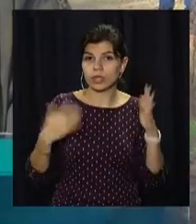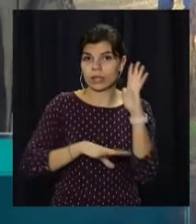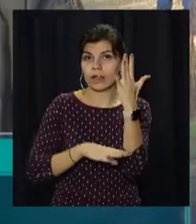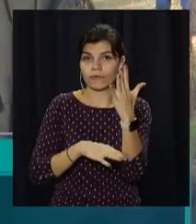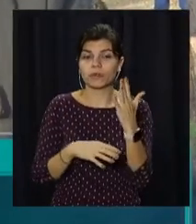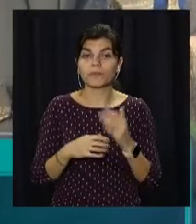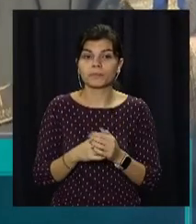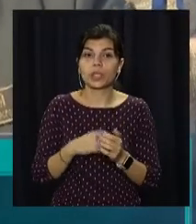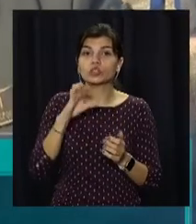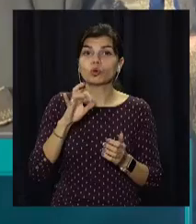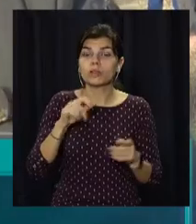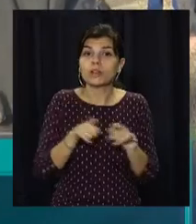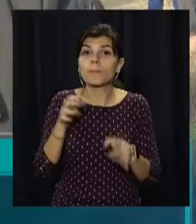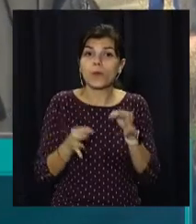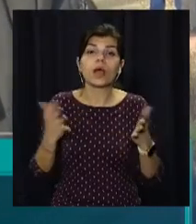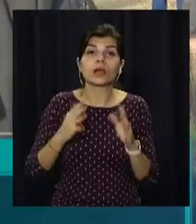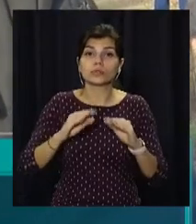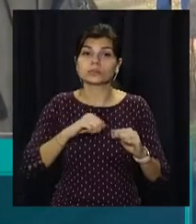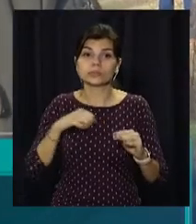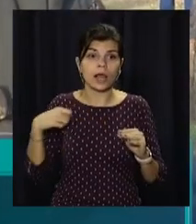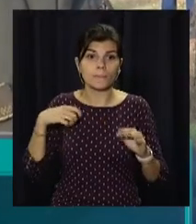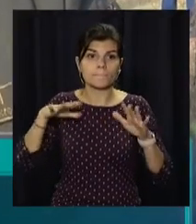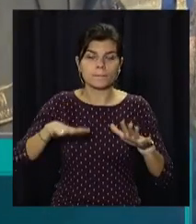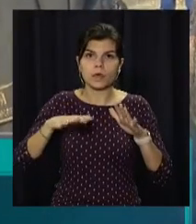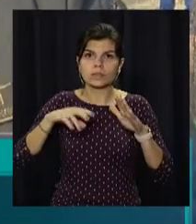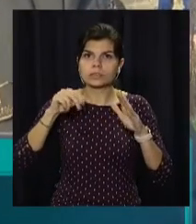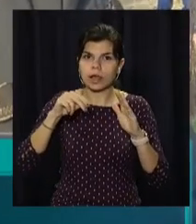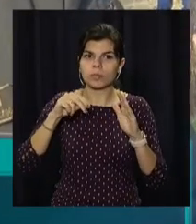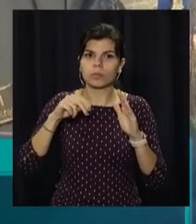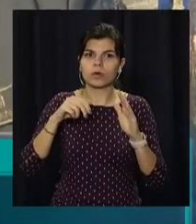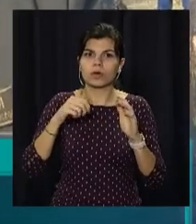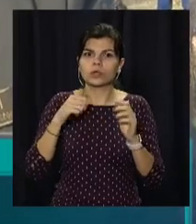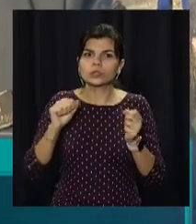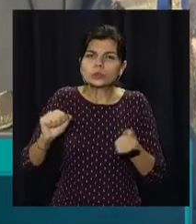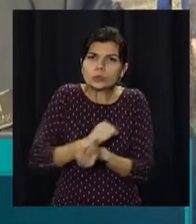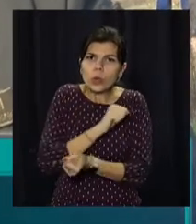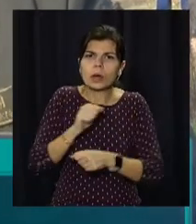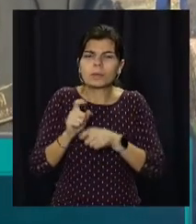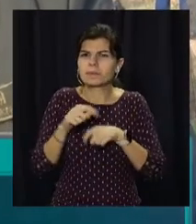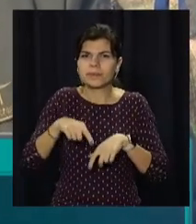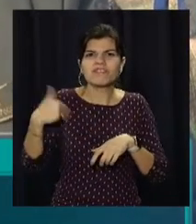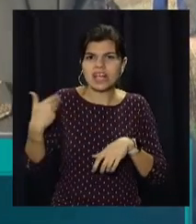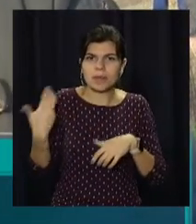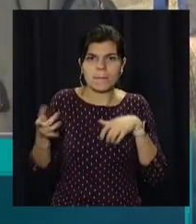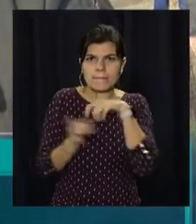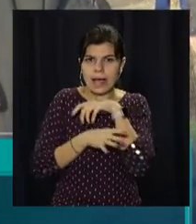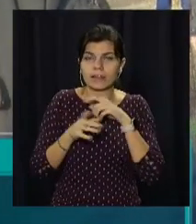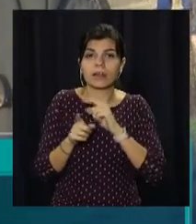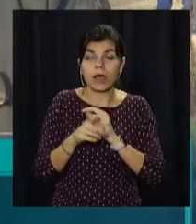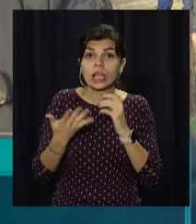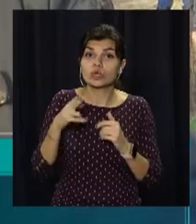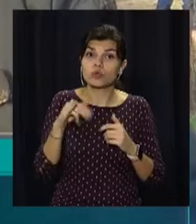це порода така, яка росте на самих обідньоних почвах, на самих засушливих і обідньоних почвах. Якщо